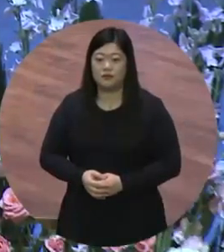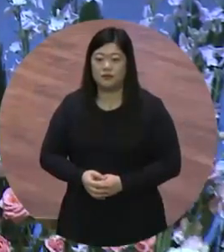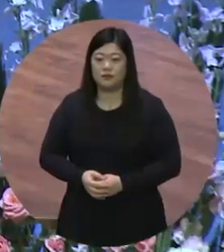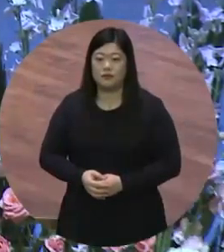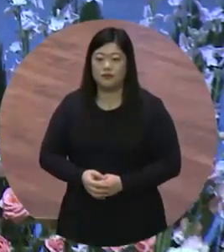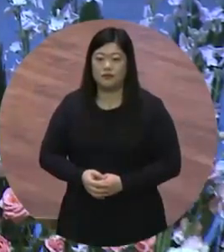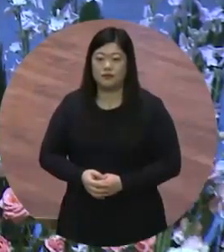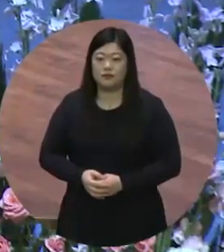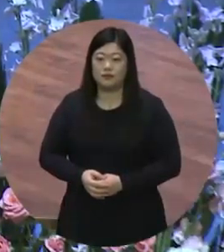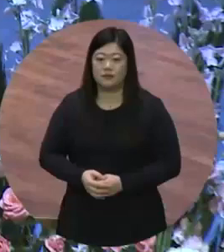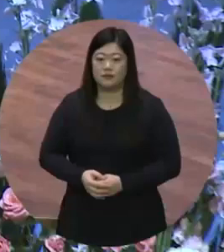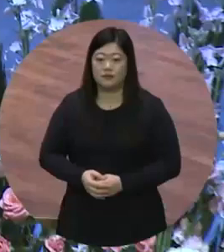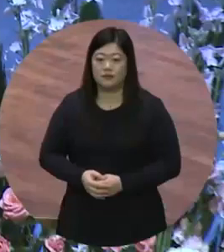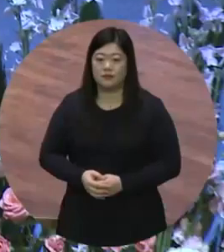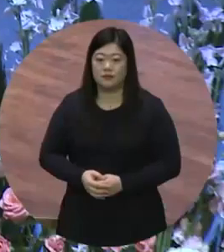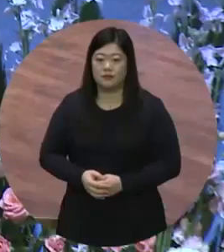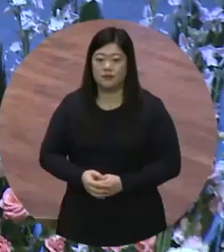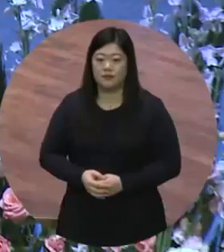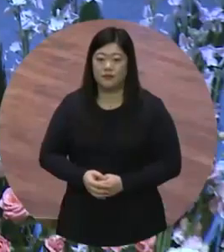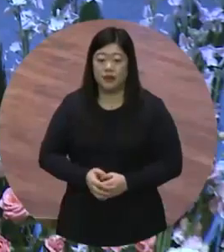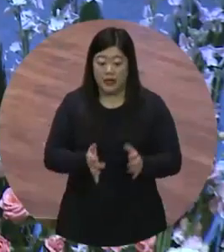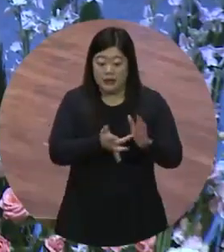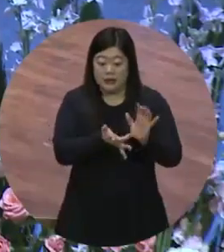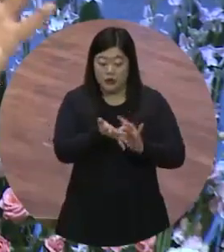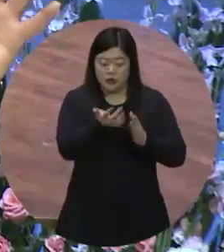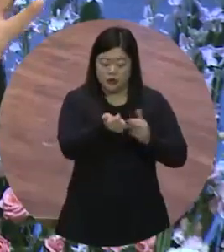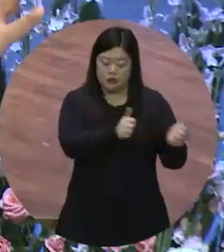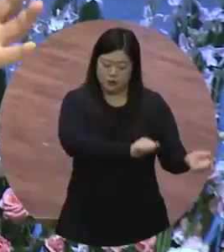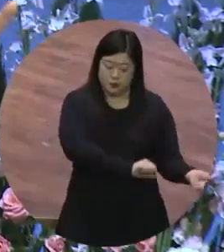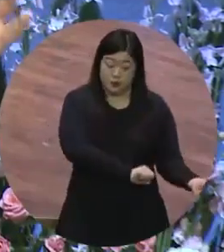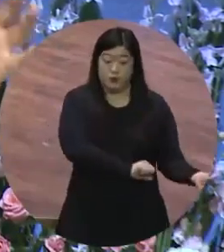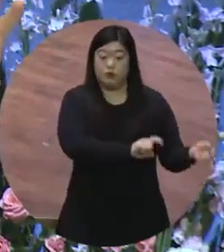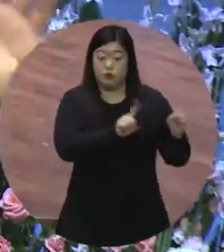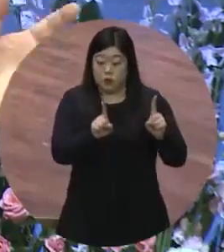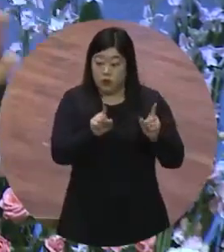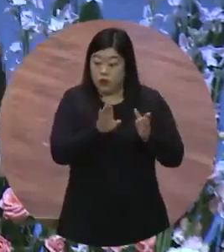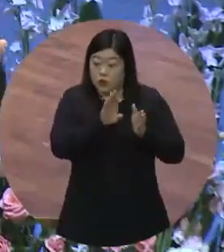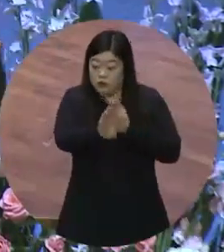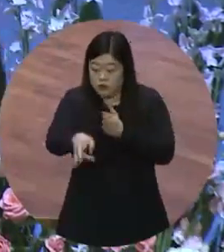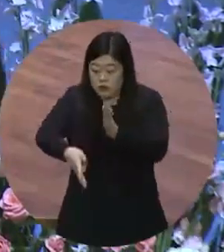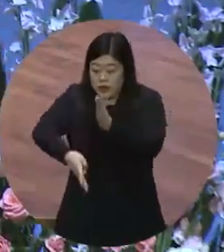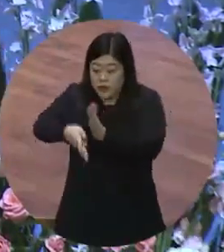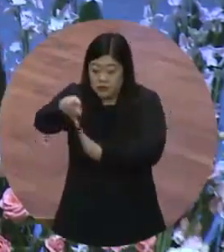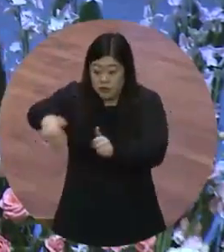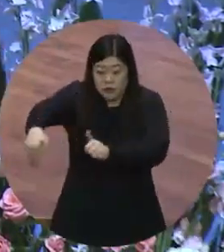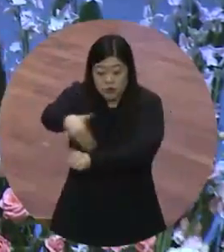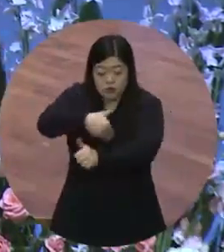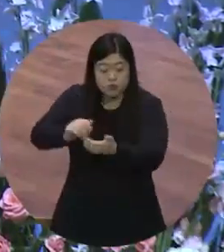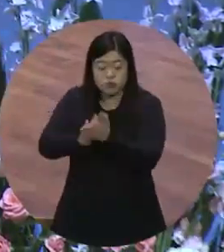전혀 이 예루살렘에서 전혀 변화가 없잖아. 예수님 부활한 거 아무도 모르잖아요. 전혀 변화가 없는데